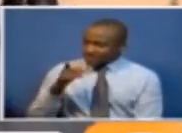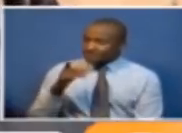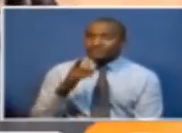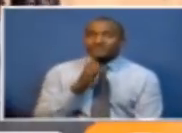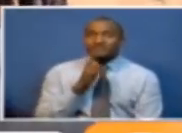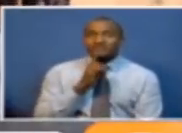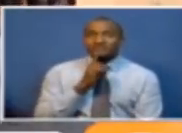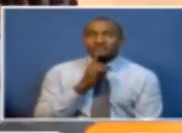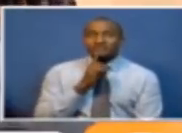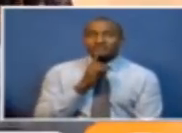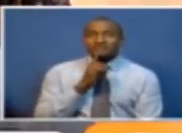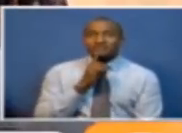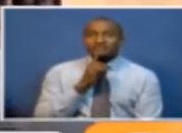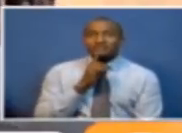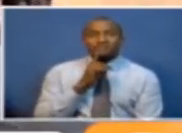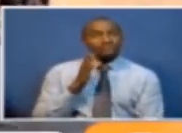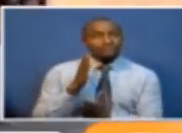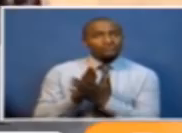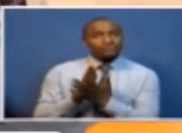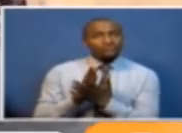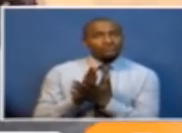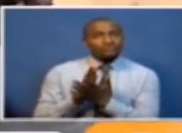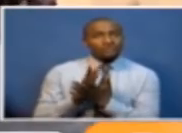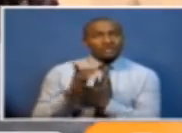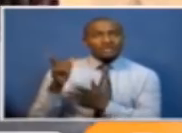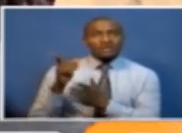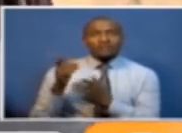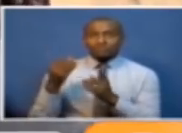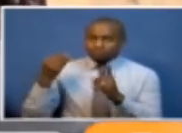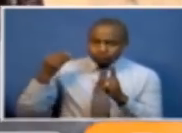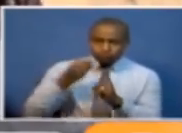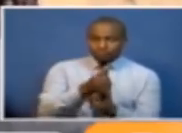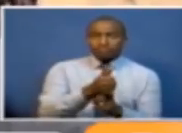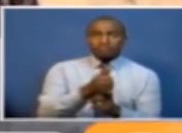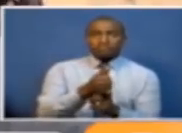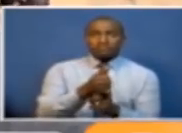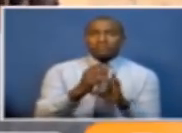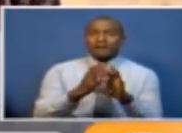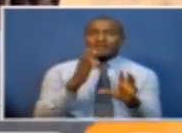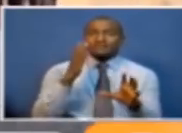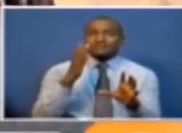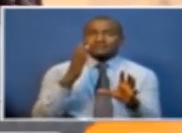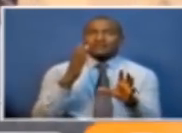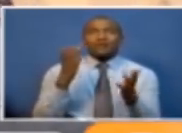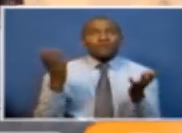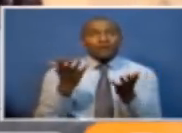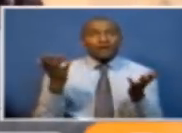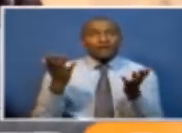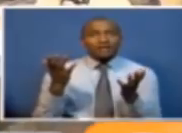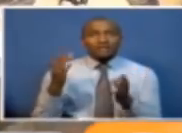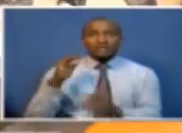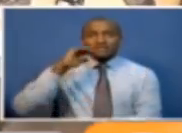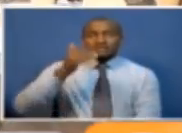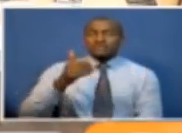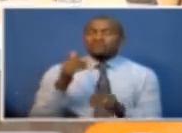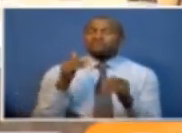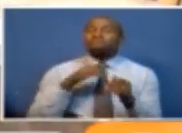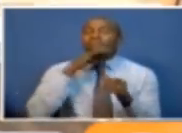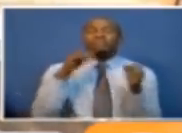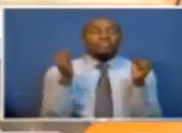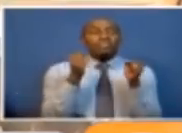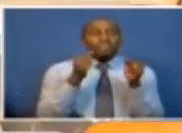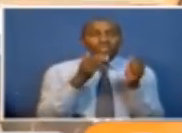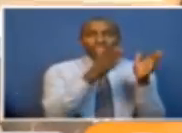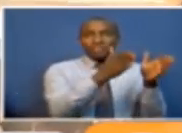Akaniambia madam, kusema kweli mwenye simu amegongwa na gari hapa Koja, wewe uende mtafutie wapi? City mochari. Ephraim